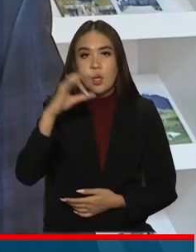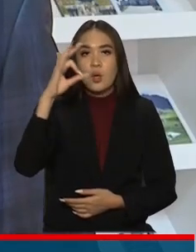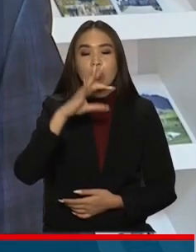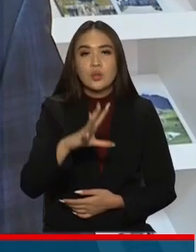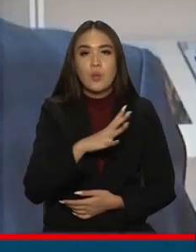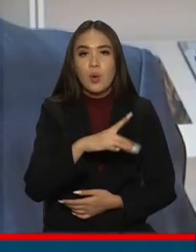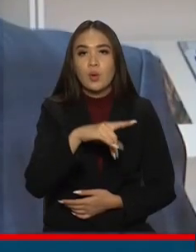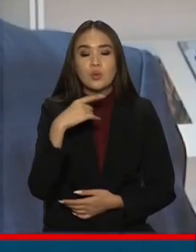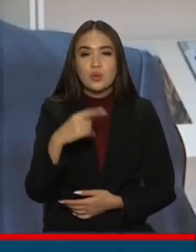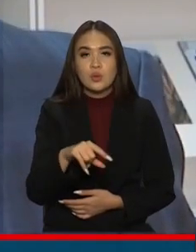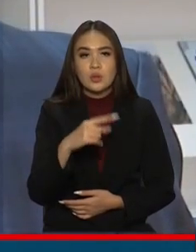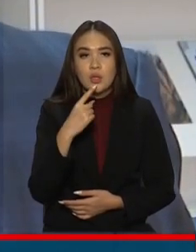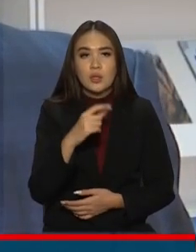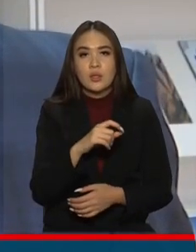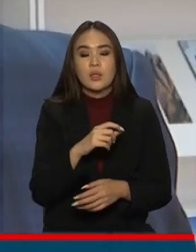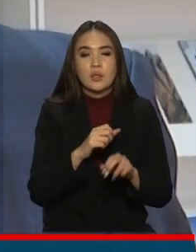орысша сөйлеседі. Орыс тілді